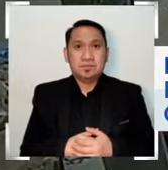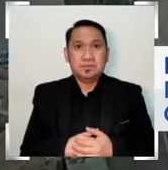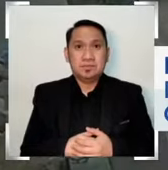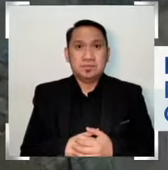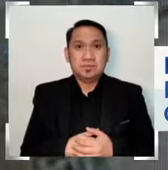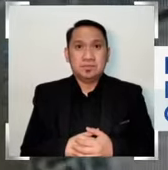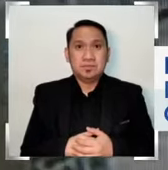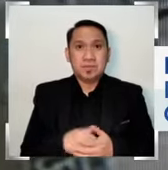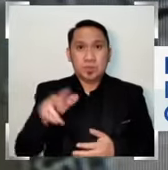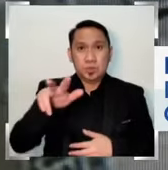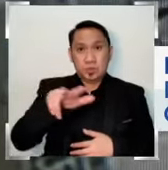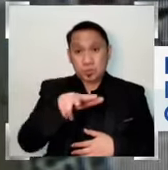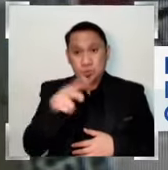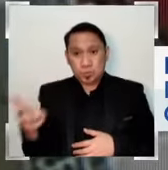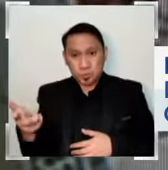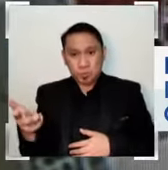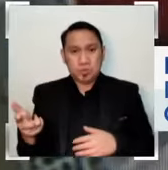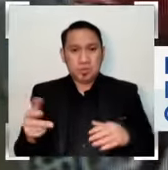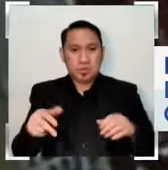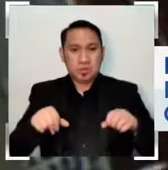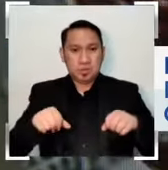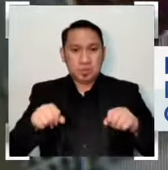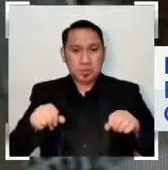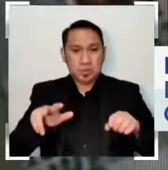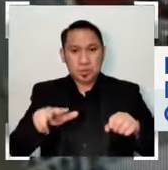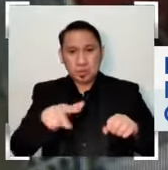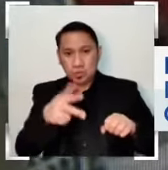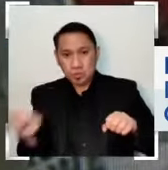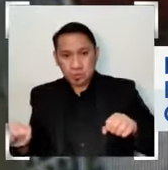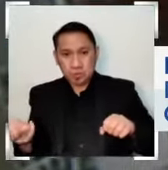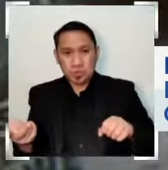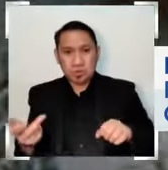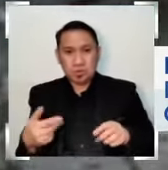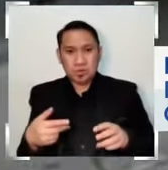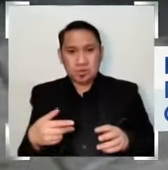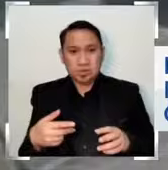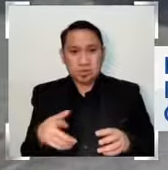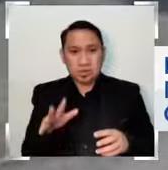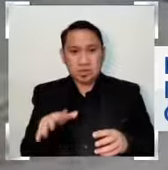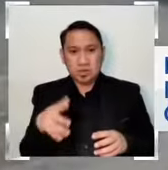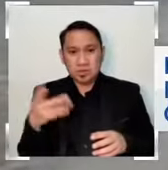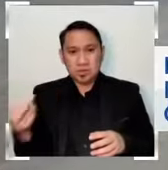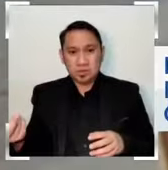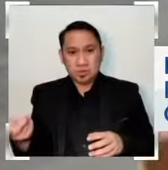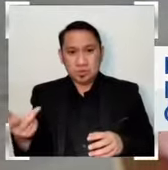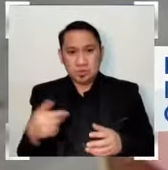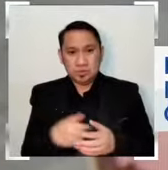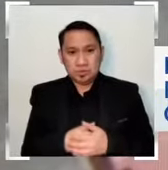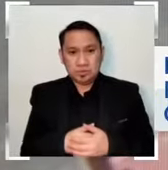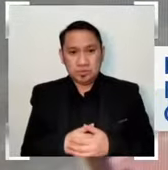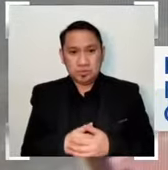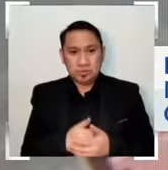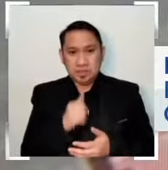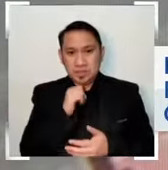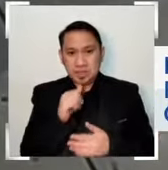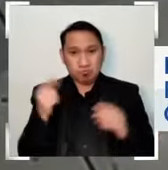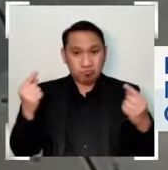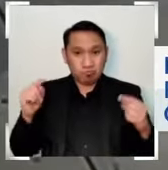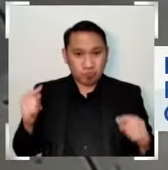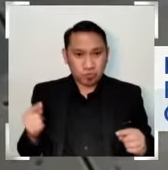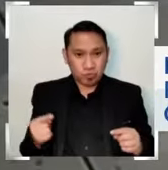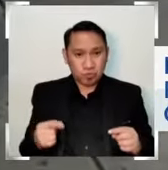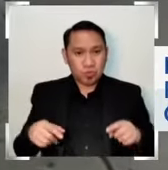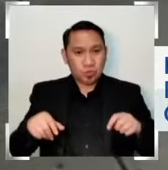Sumemplang ang isang motorcycle delivery rider nang malubak at madulas sa graba. Hindi naman gaanong nasaktan ang rider.